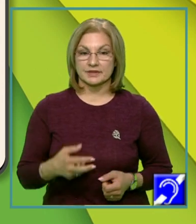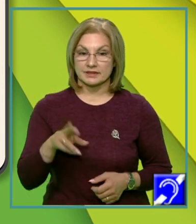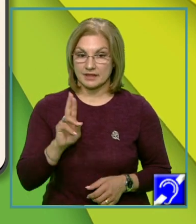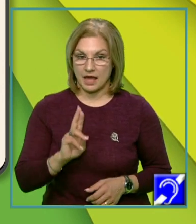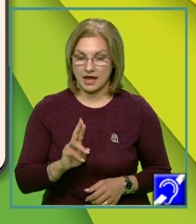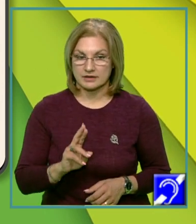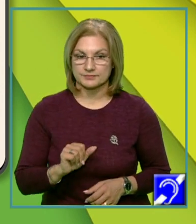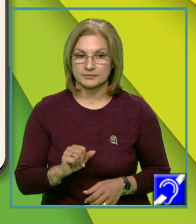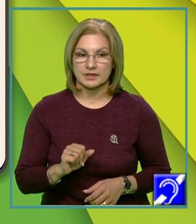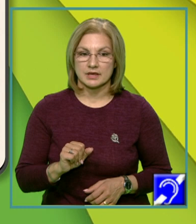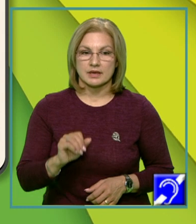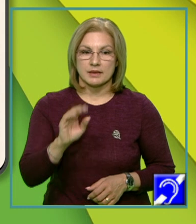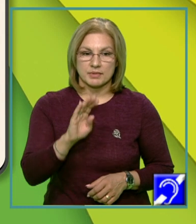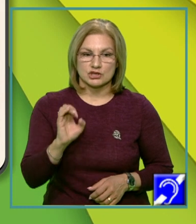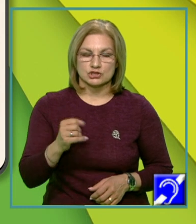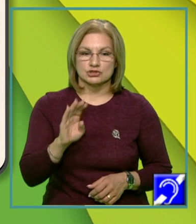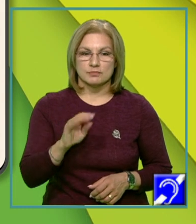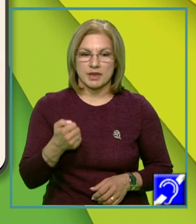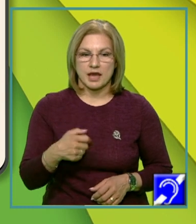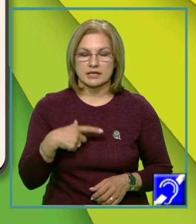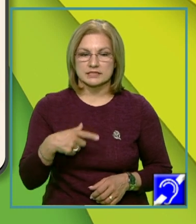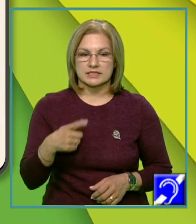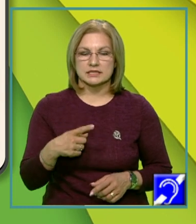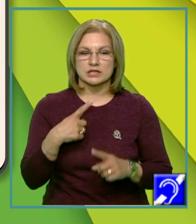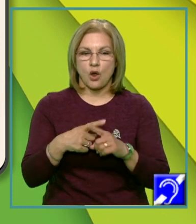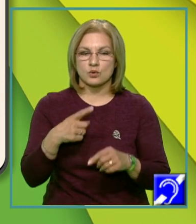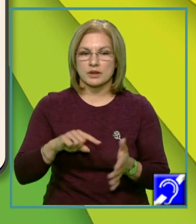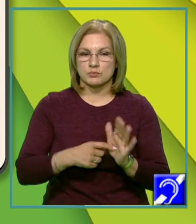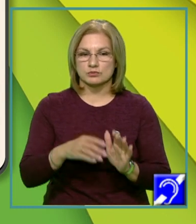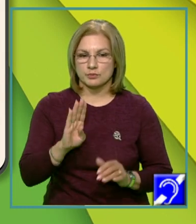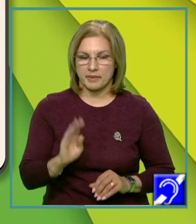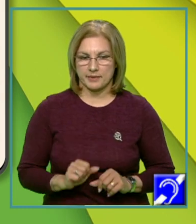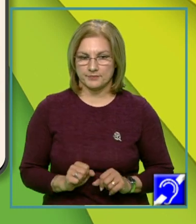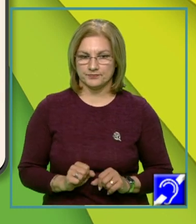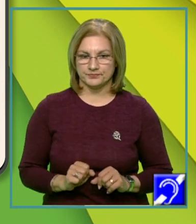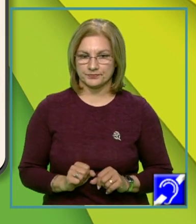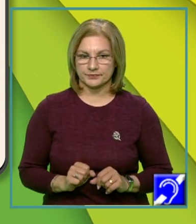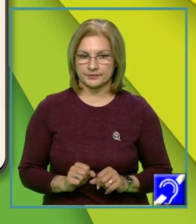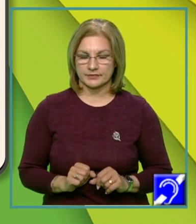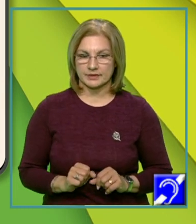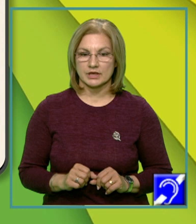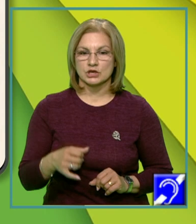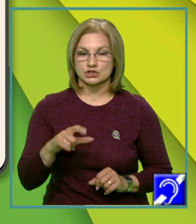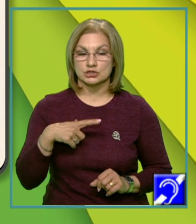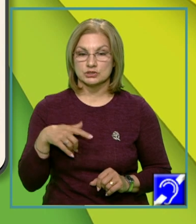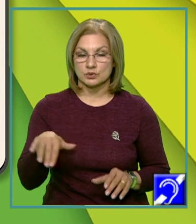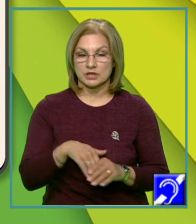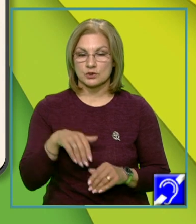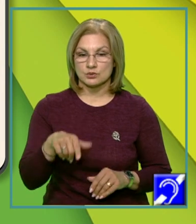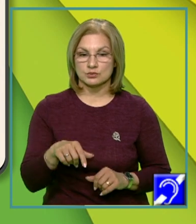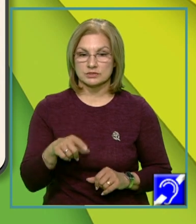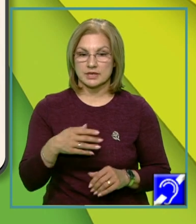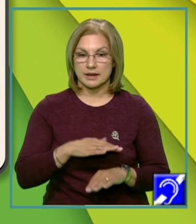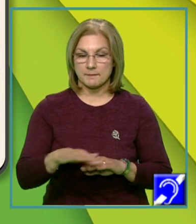b c și b a sunt concurente în punctul b și sunt incluse în